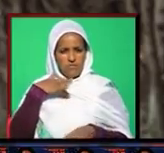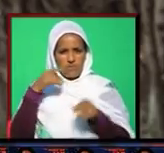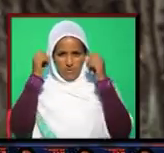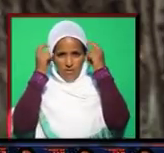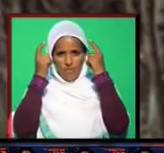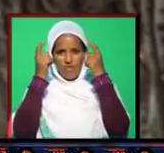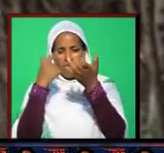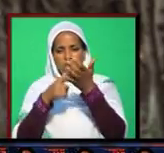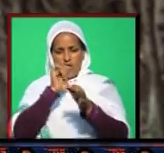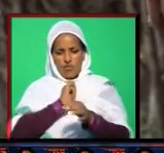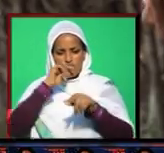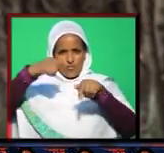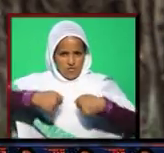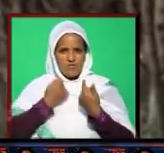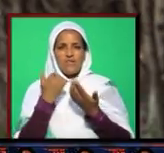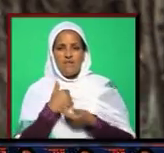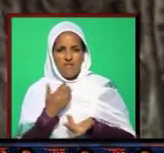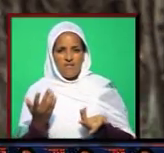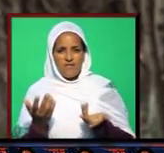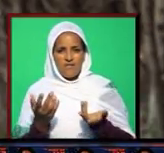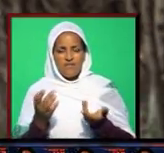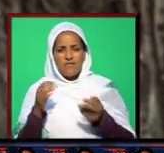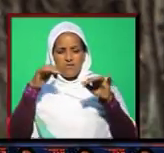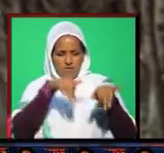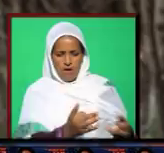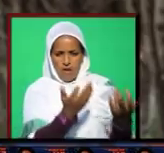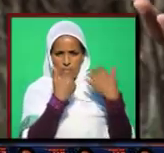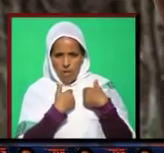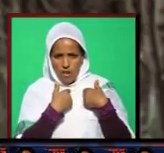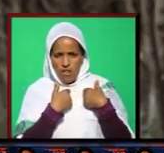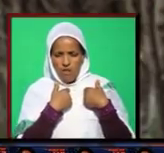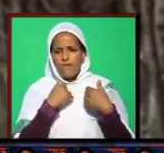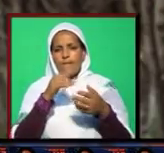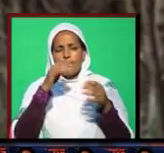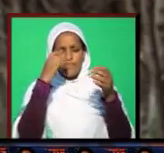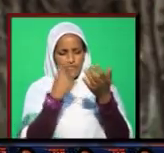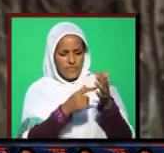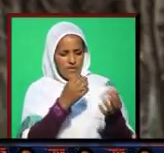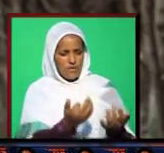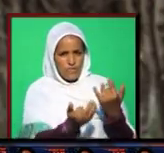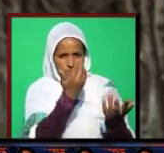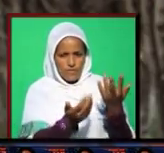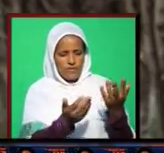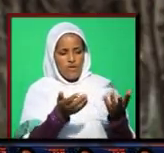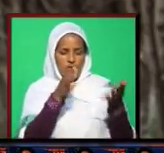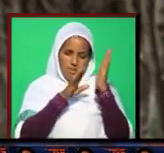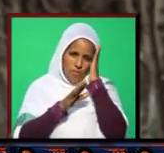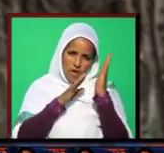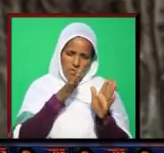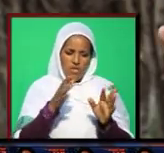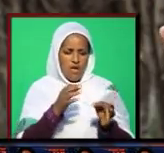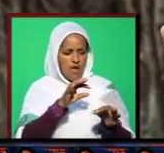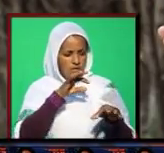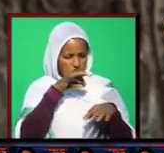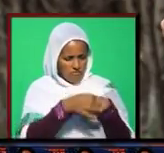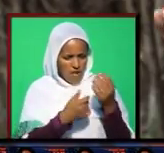ያለ ነገር አለ ብሎ ሰውየው ራሱን ይወቅሳል። እሳተ ገሃነም አለ፣ እጽዮ ዘይነው ወእሳቱ ዘይጠፍ፣